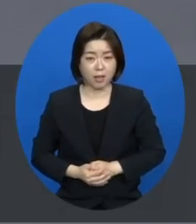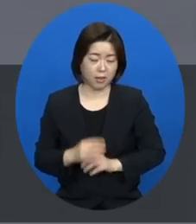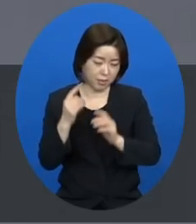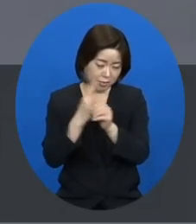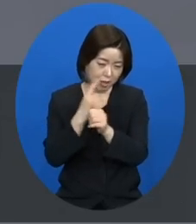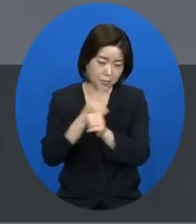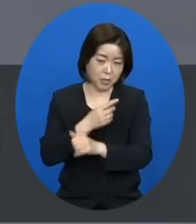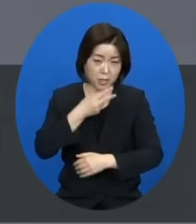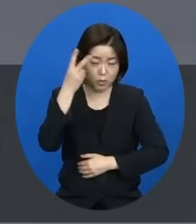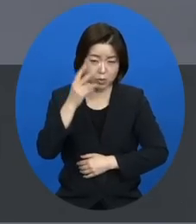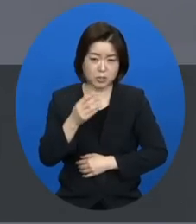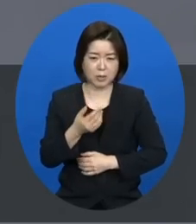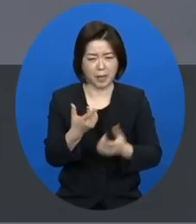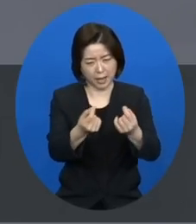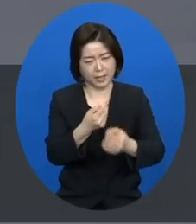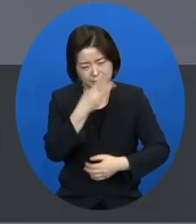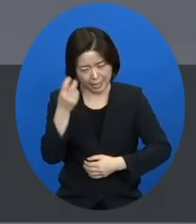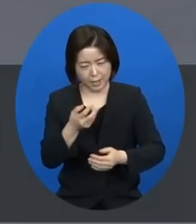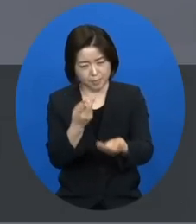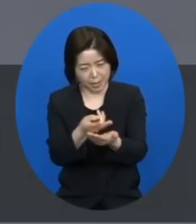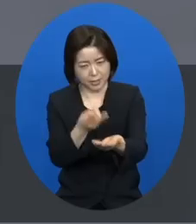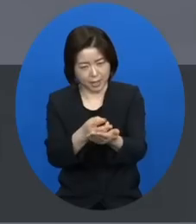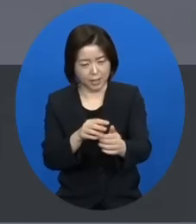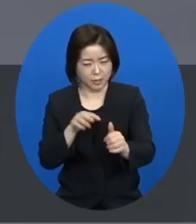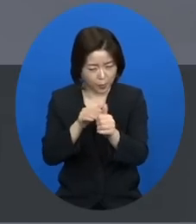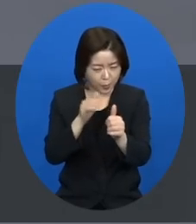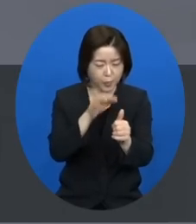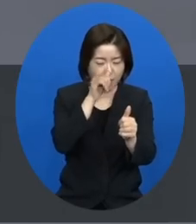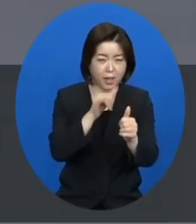날마다 요셉에게 같이 자자고 청하는 거예요.